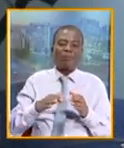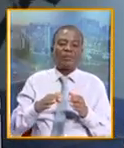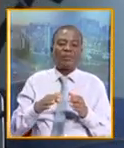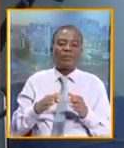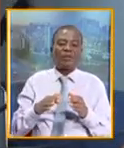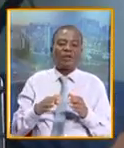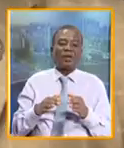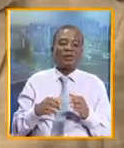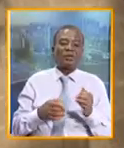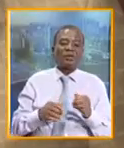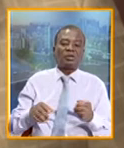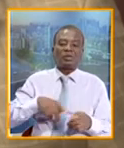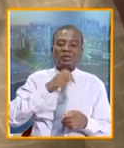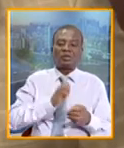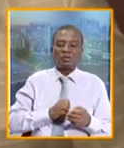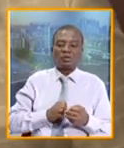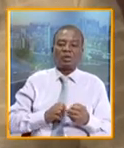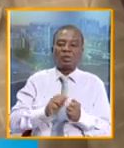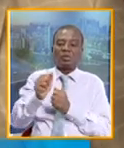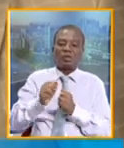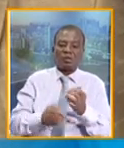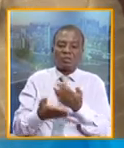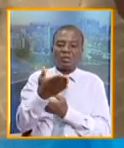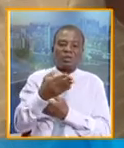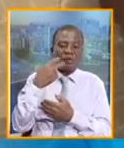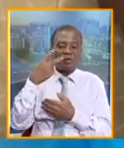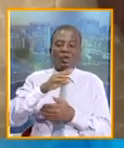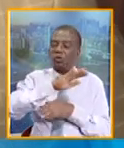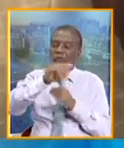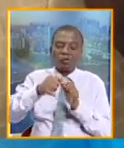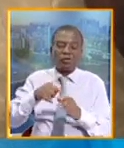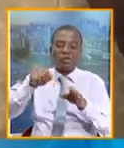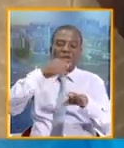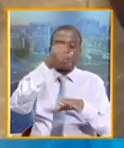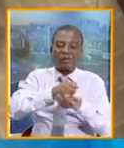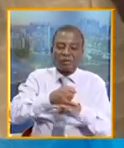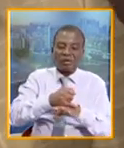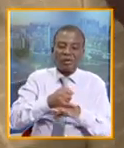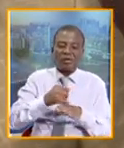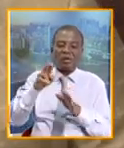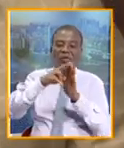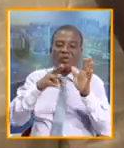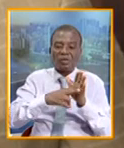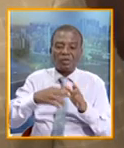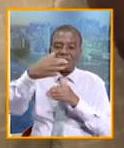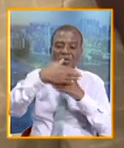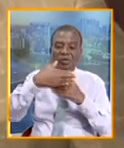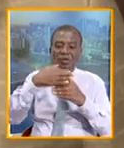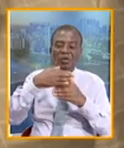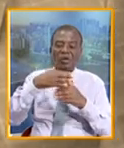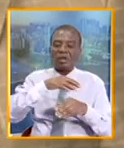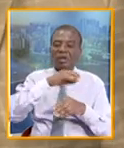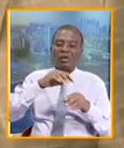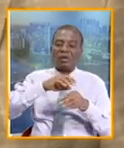Mais, ouais. Je passe le matin pour voir toutes les installations et puis je leur donne des consignes. Le rapport de voisinage et tout ça.